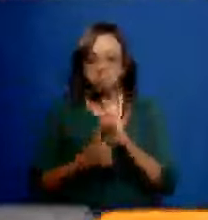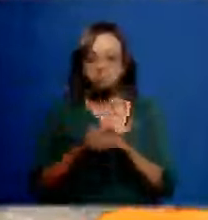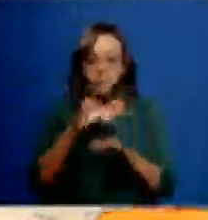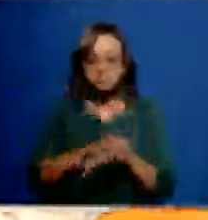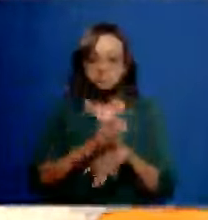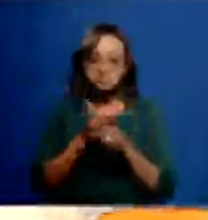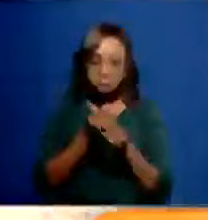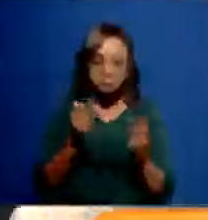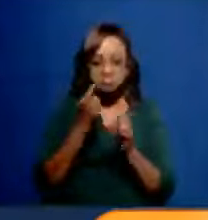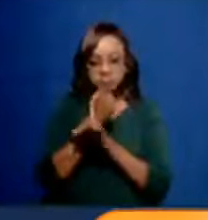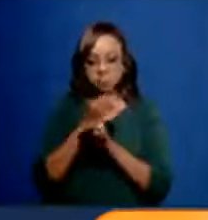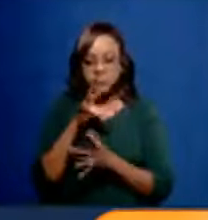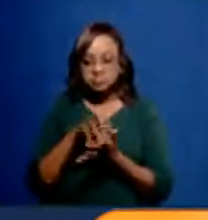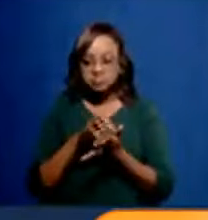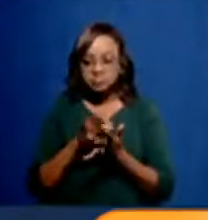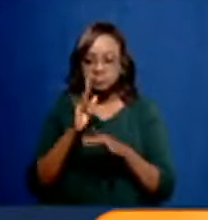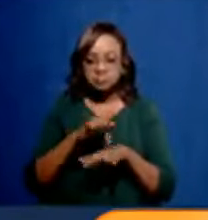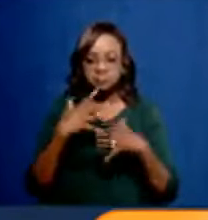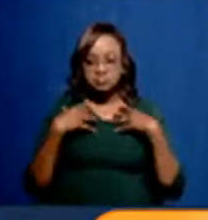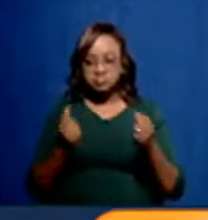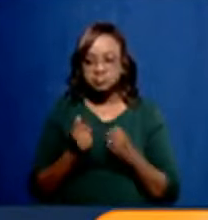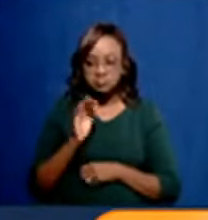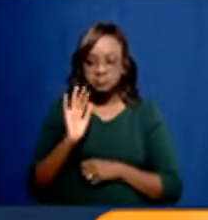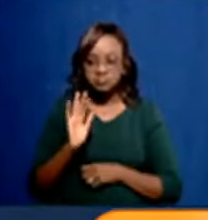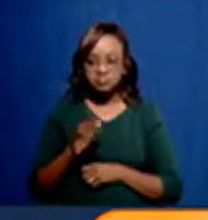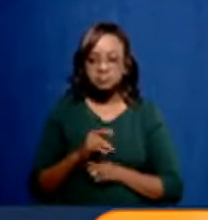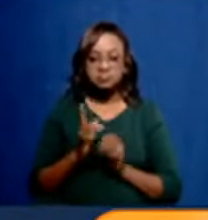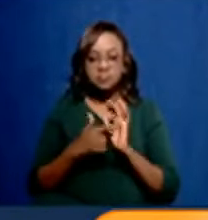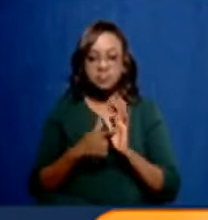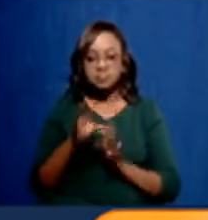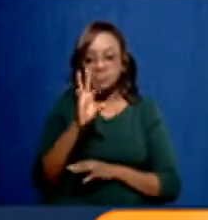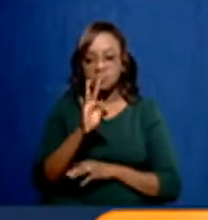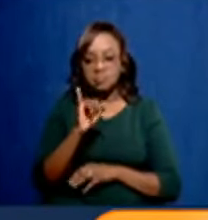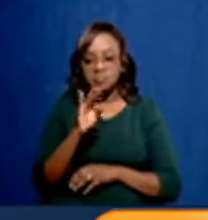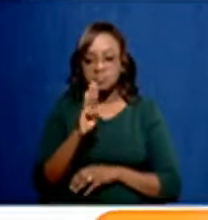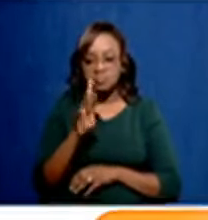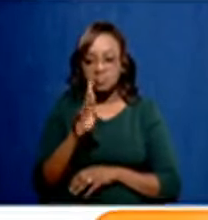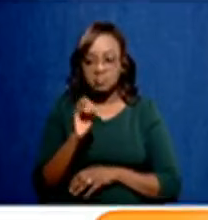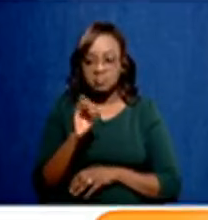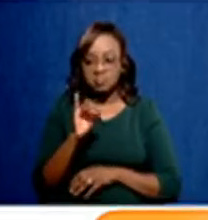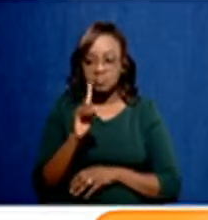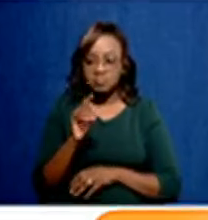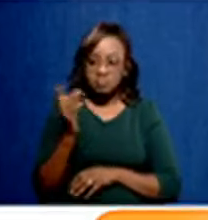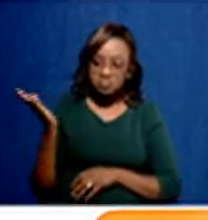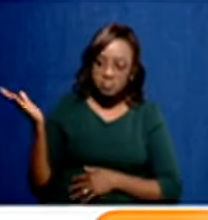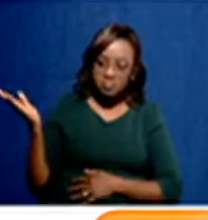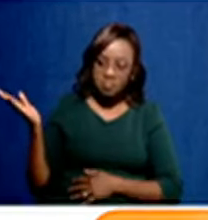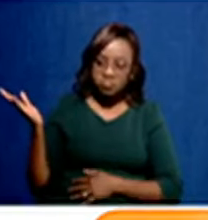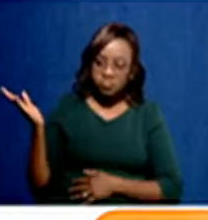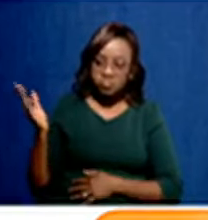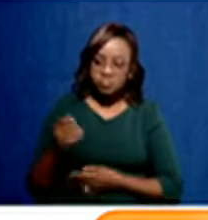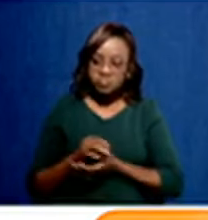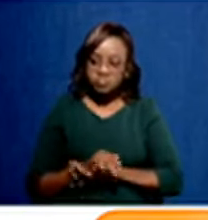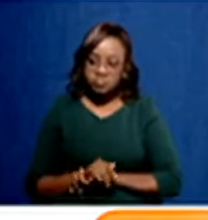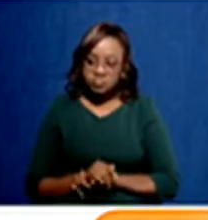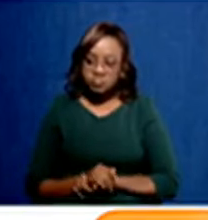maradhi mbalimbali yanayofungamana na uzazi, maradhi ya fibroids yakiwemo. Fibroids ni uvimbe usio